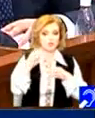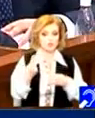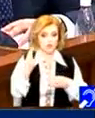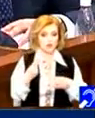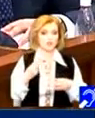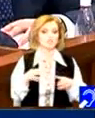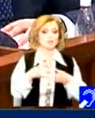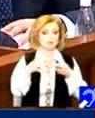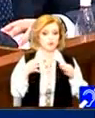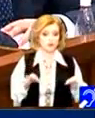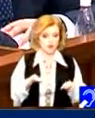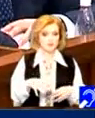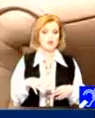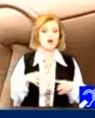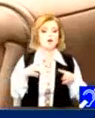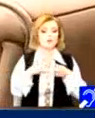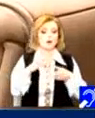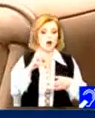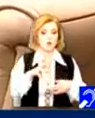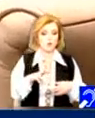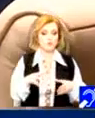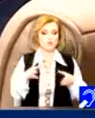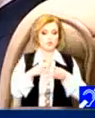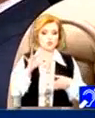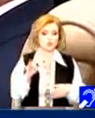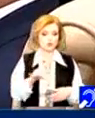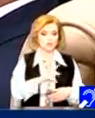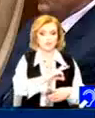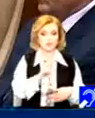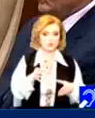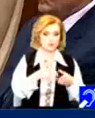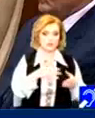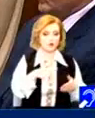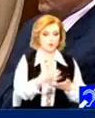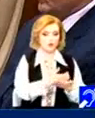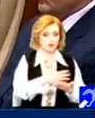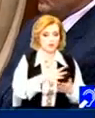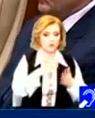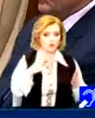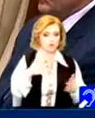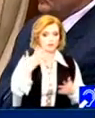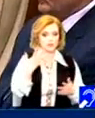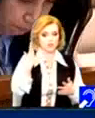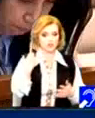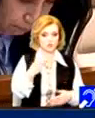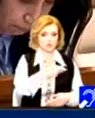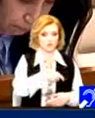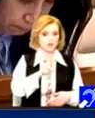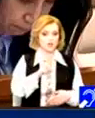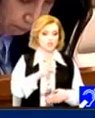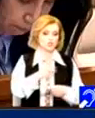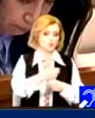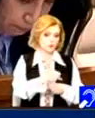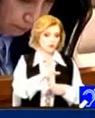democrații, pro-europenii, blocului acum și partidul politic Șor. Nici o formațiune nu a acumulat mai mult de 51 de mandate, ceea ce